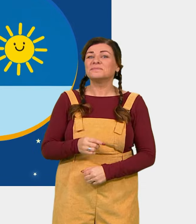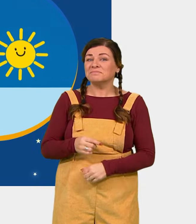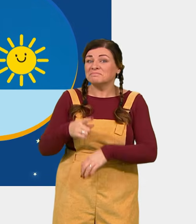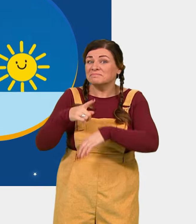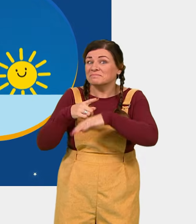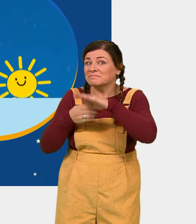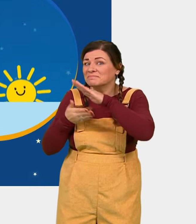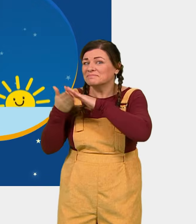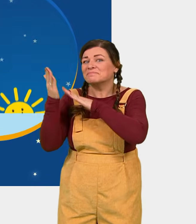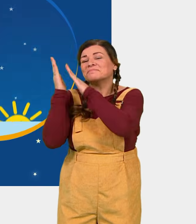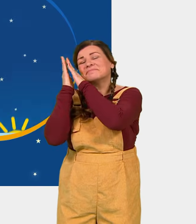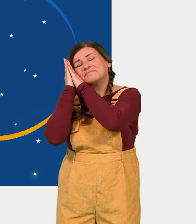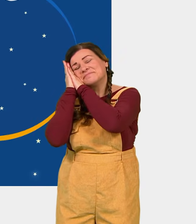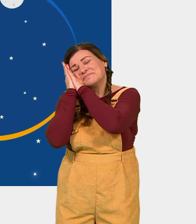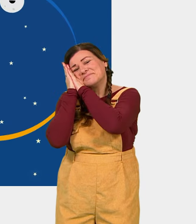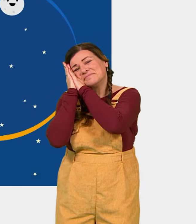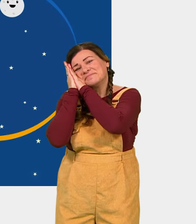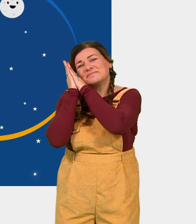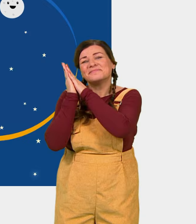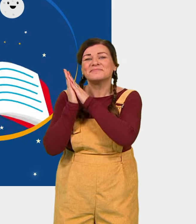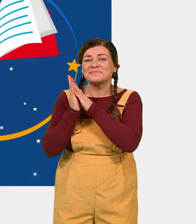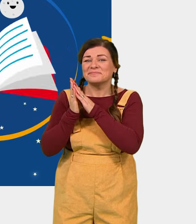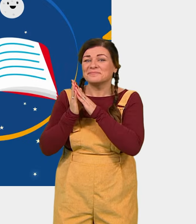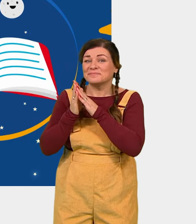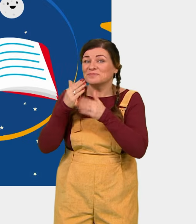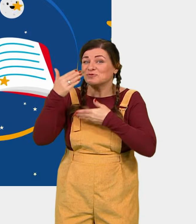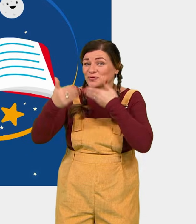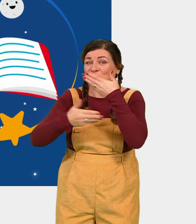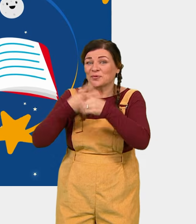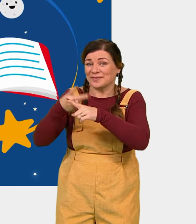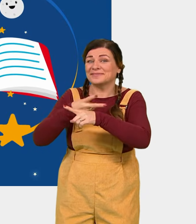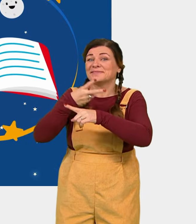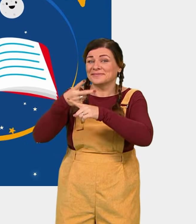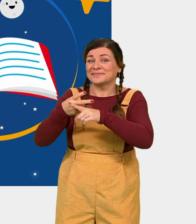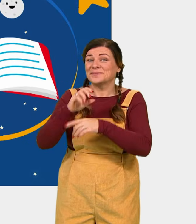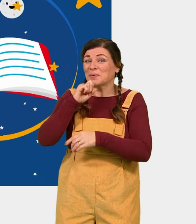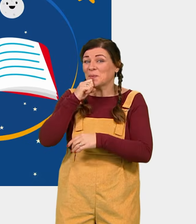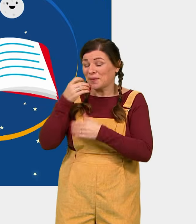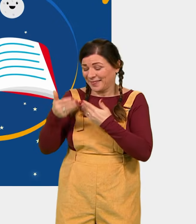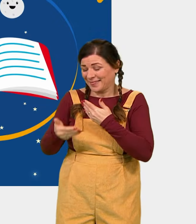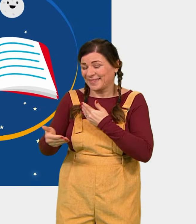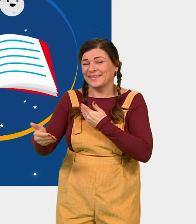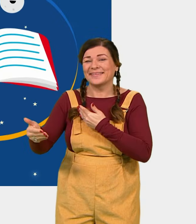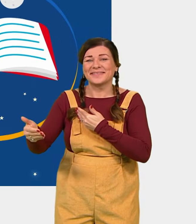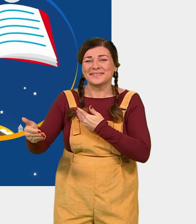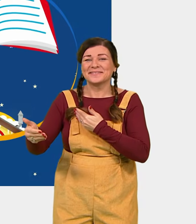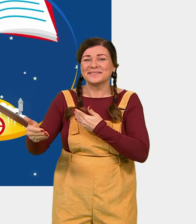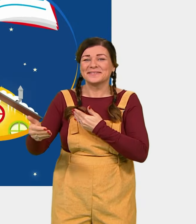Mae'n amser mynd i gysgu, bydd stori eto rhyw dro wrth